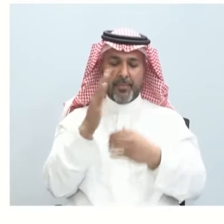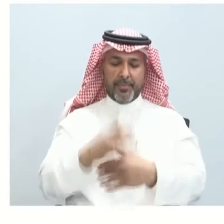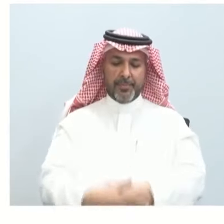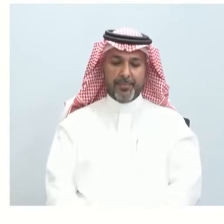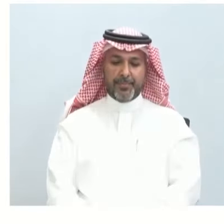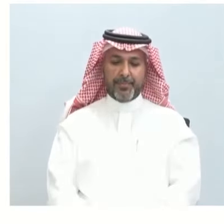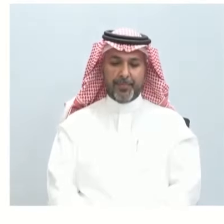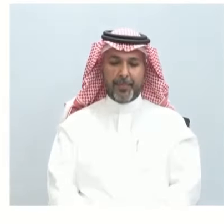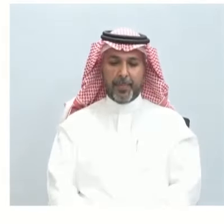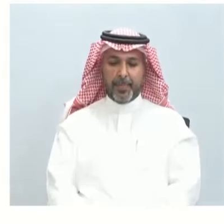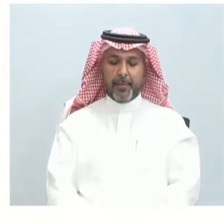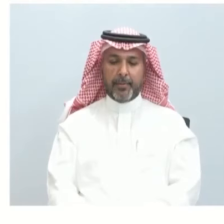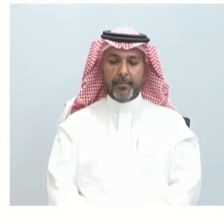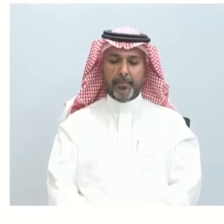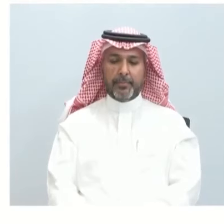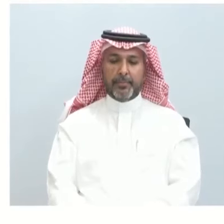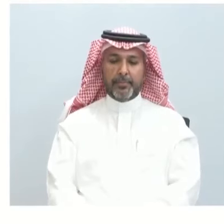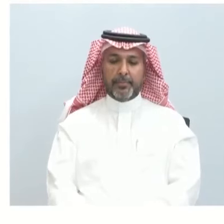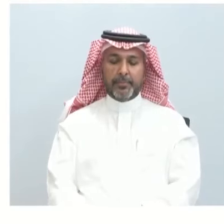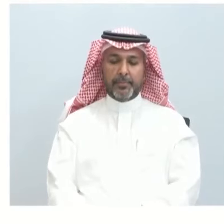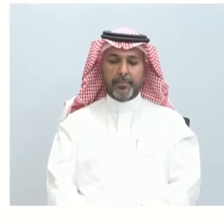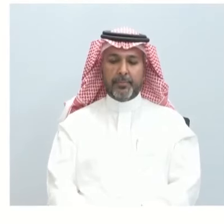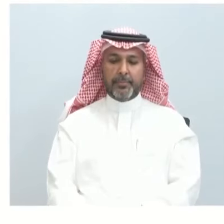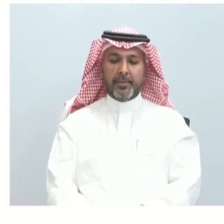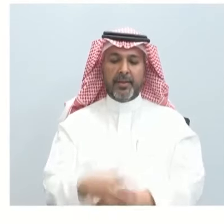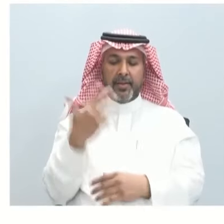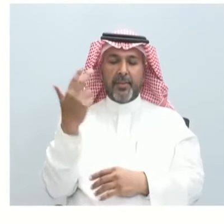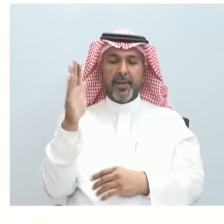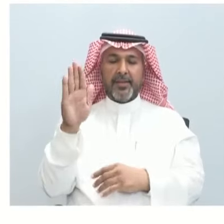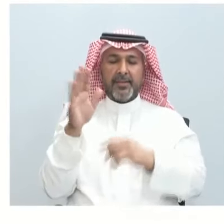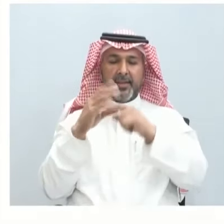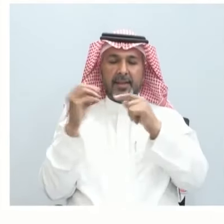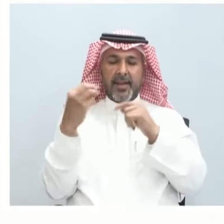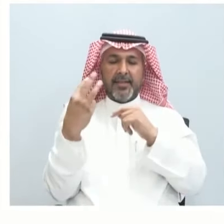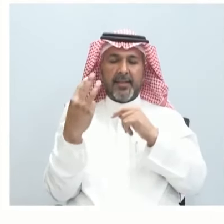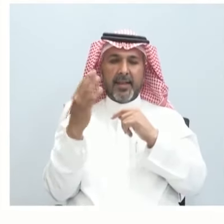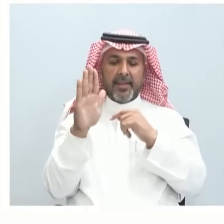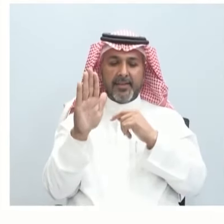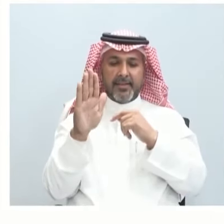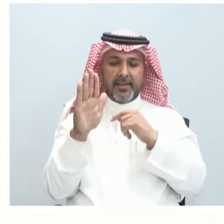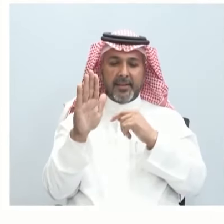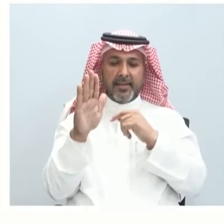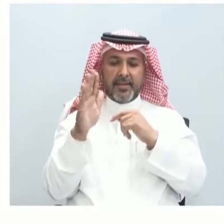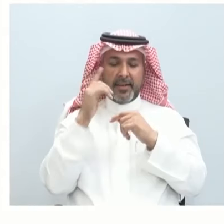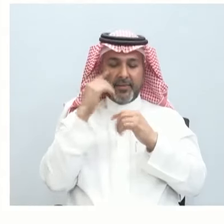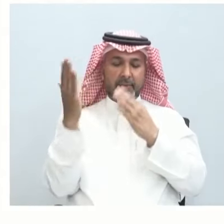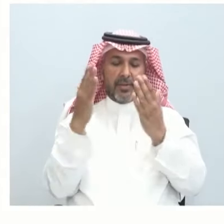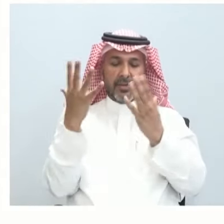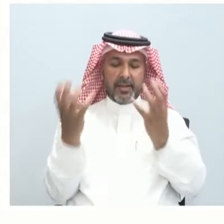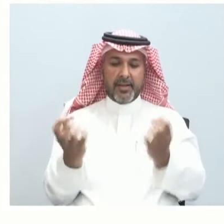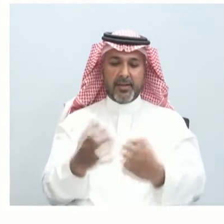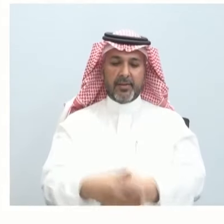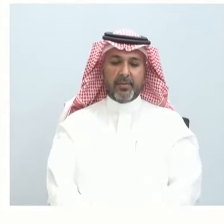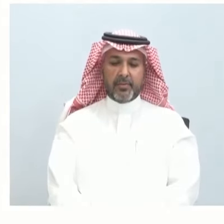الطرح من الطرفين فنحصل على هنا سنقوم بطرح ثلاثه سين من الطرف الايمن والطرف